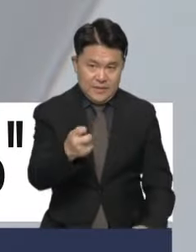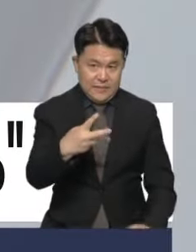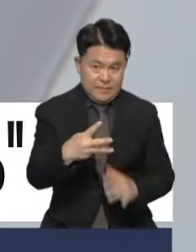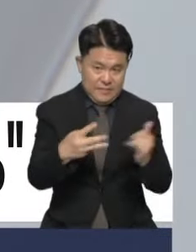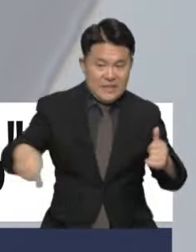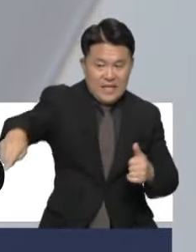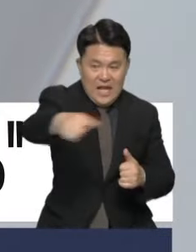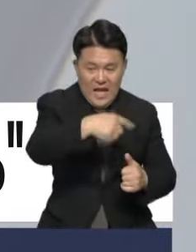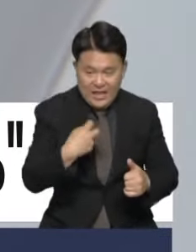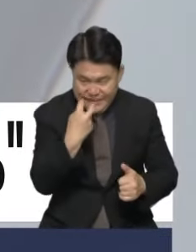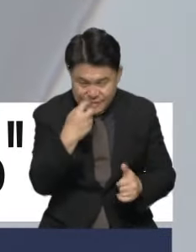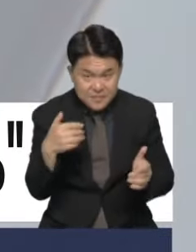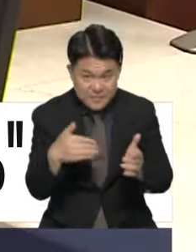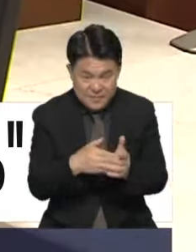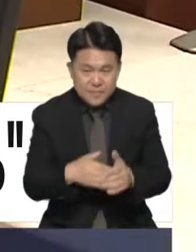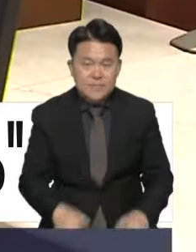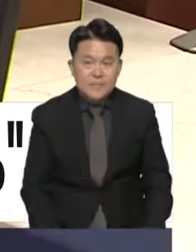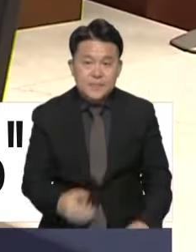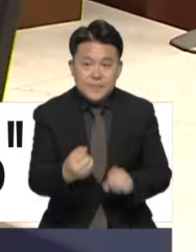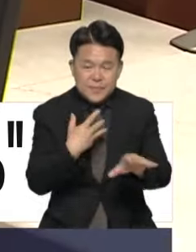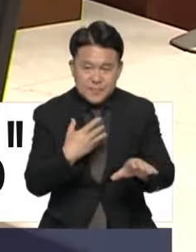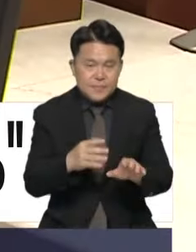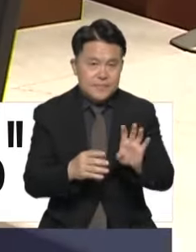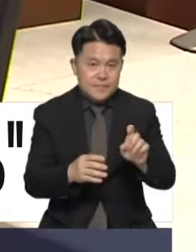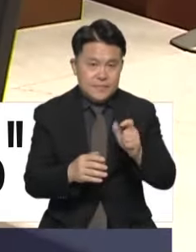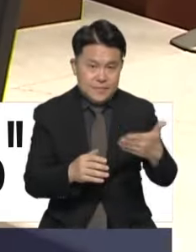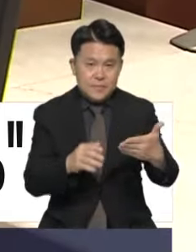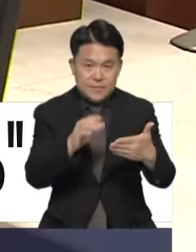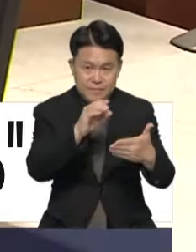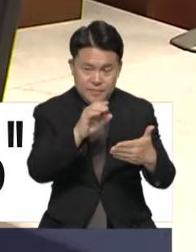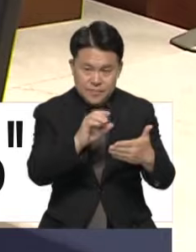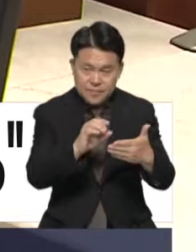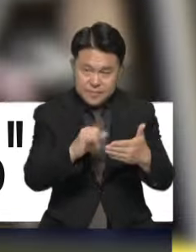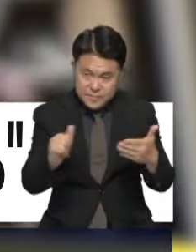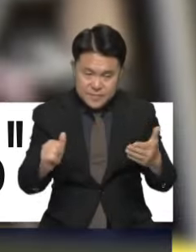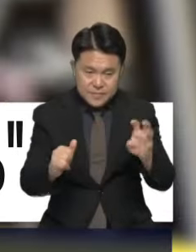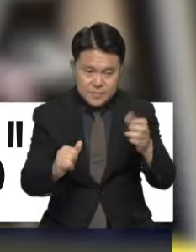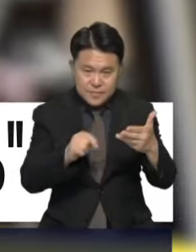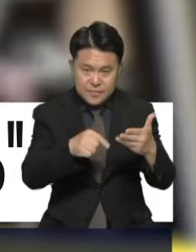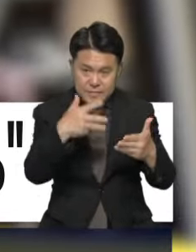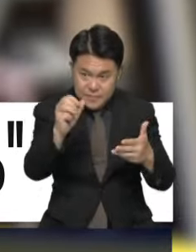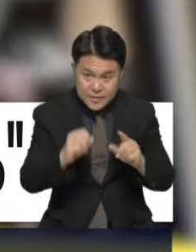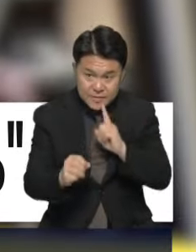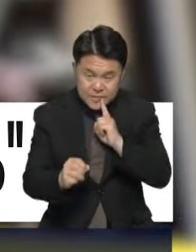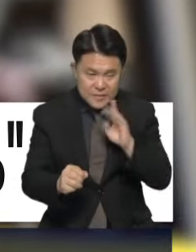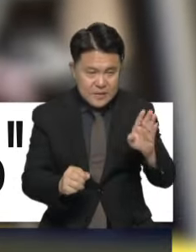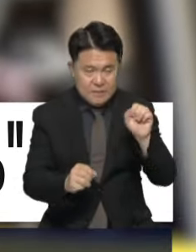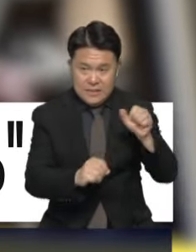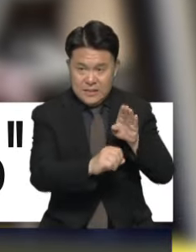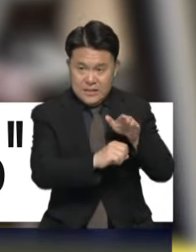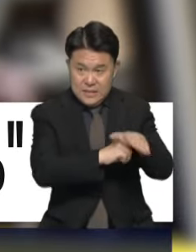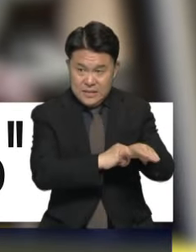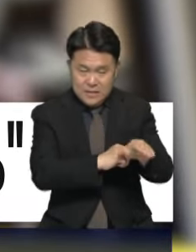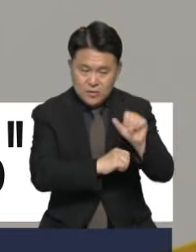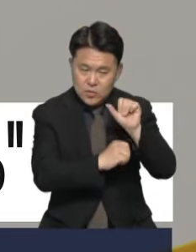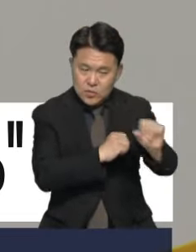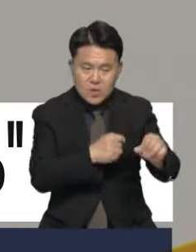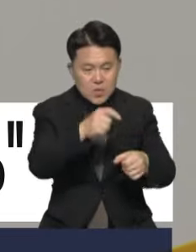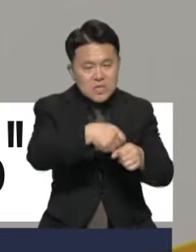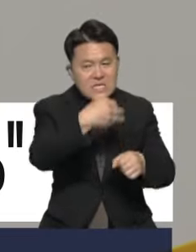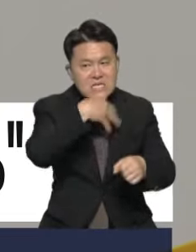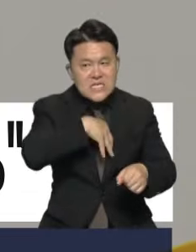상대로 설문조사한 결과 응답자 49명, 39.8%가 DB형 퇴직연금의 5년 뒤